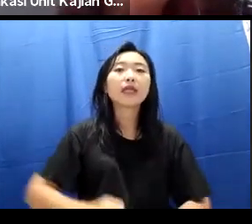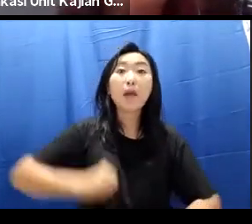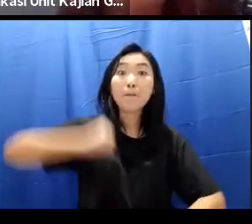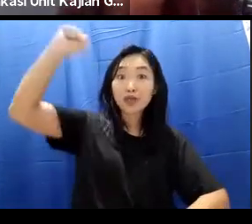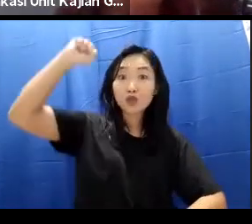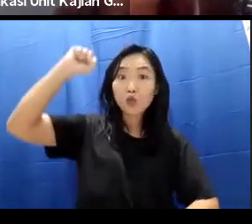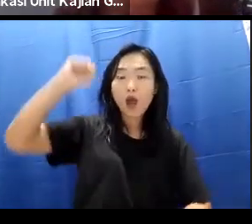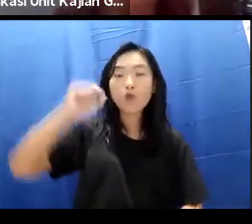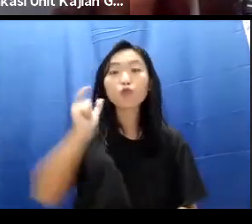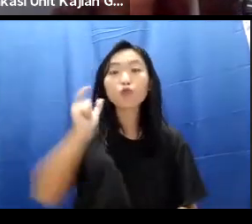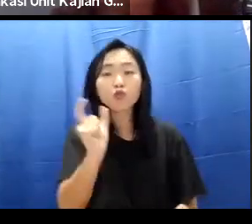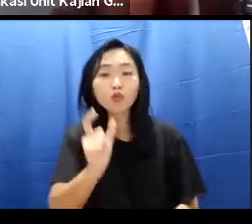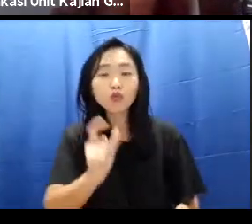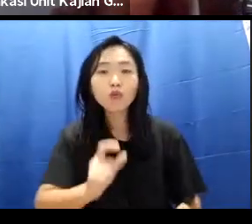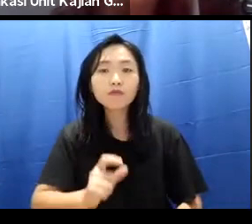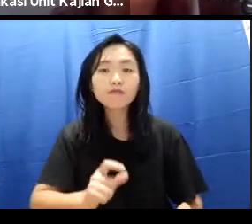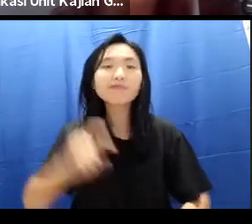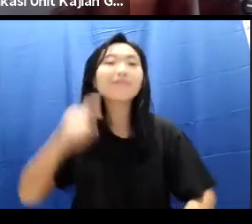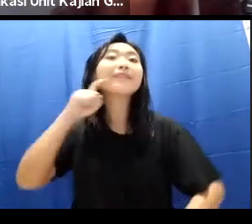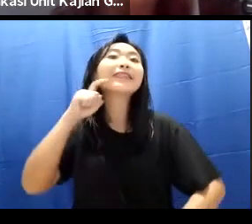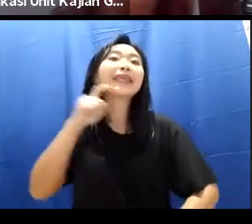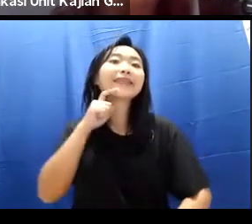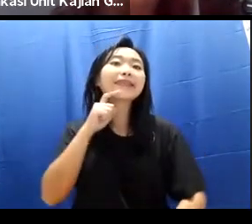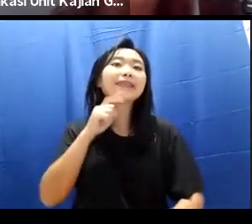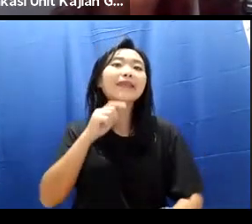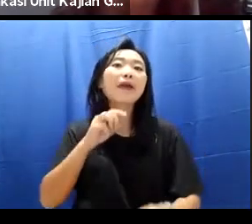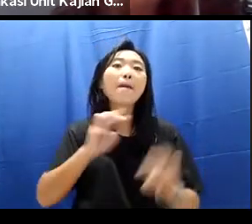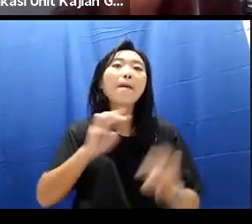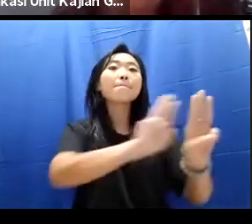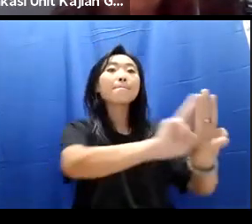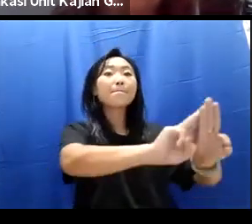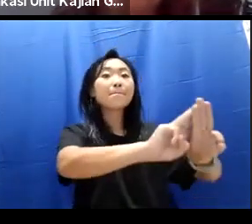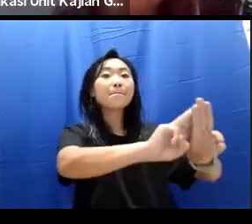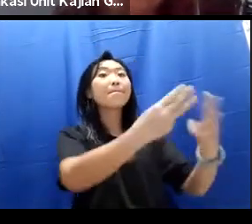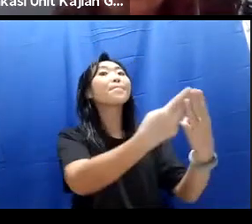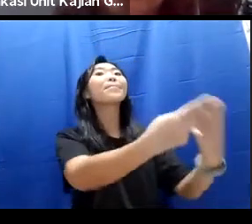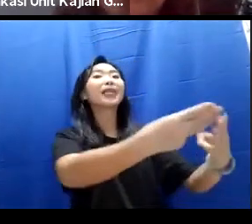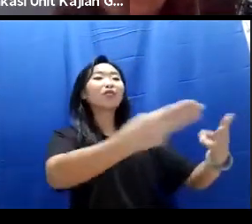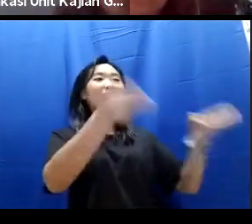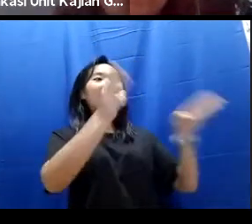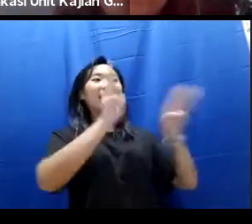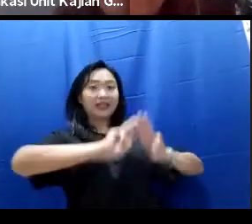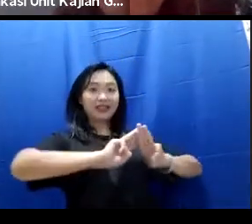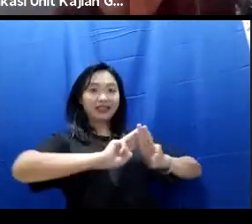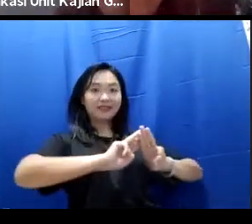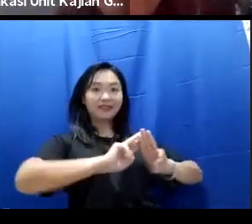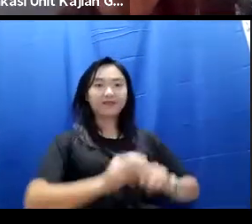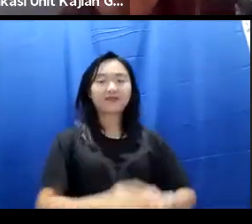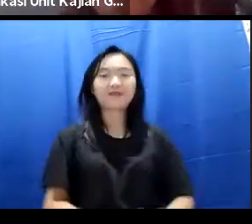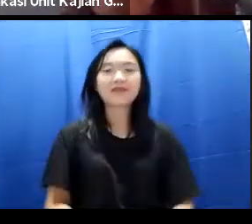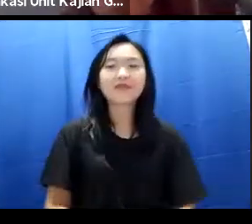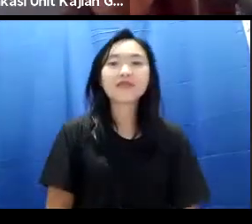misalnya di pendidikan tinggi. Nah, kita juga ingin mendiskusikan gitu ya, membahas